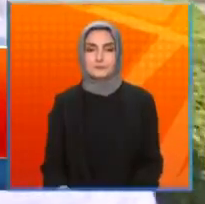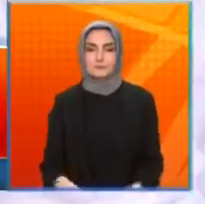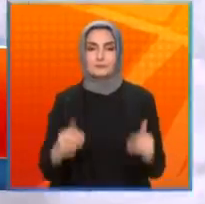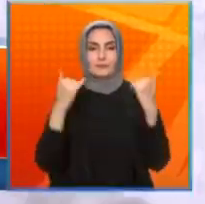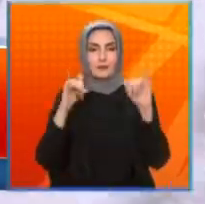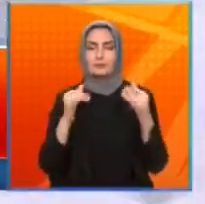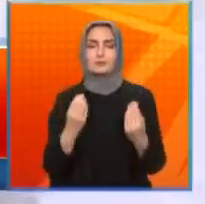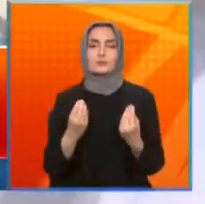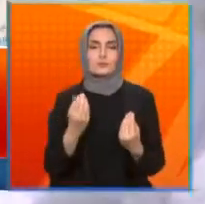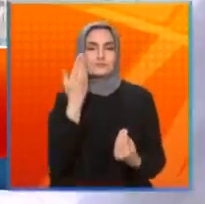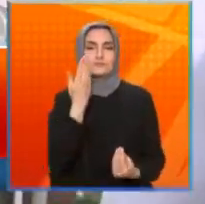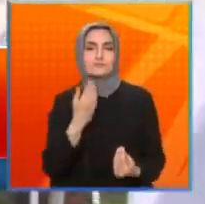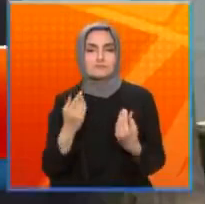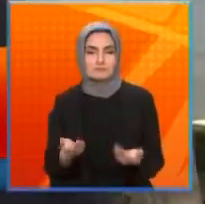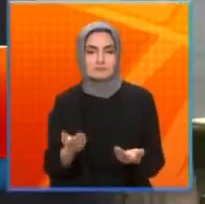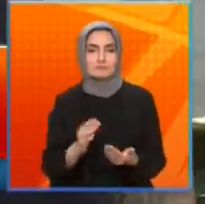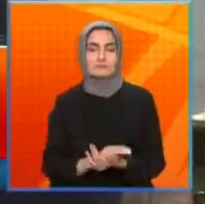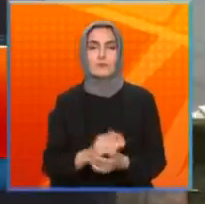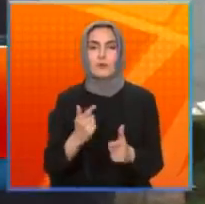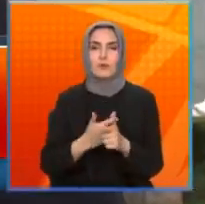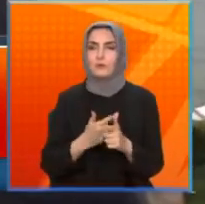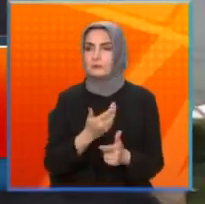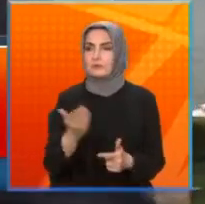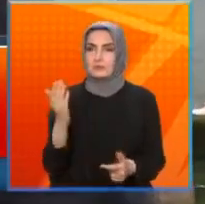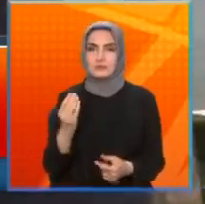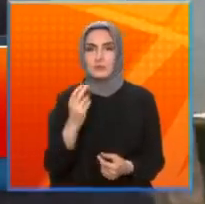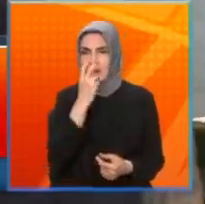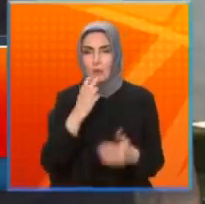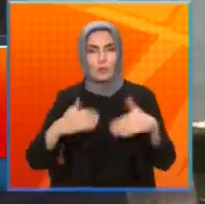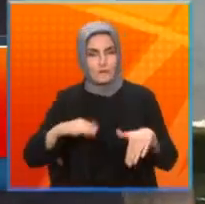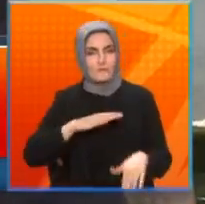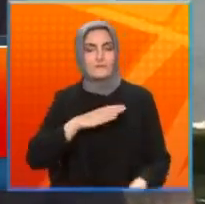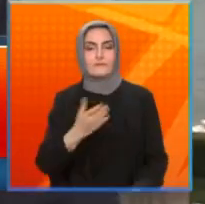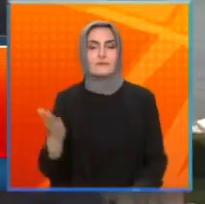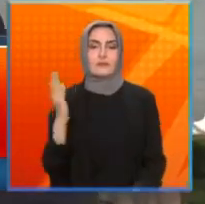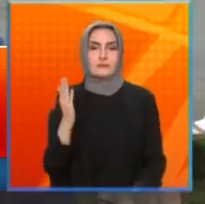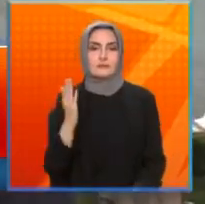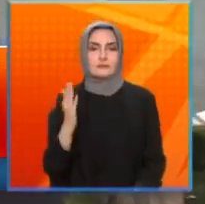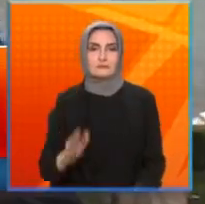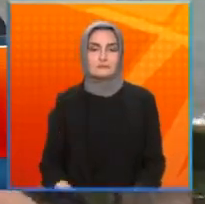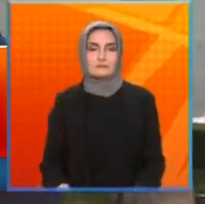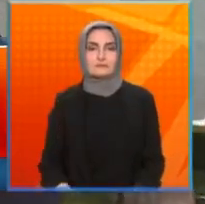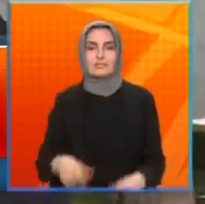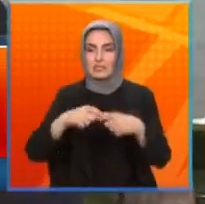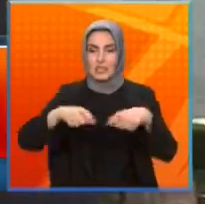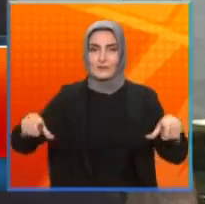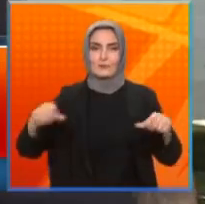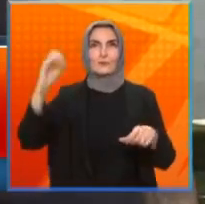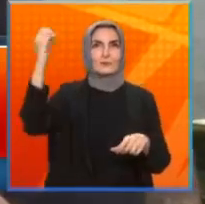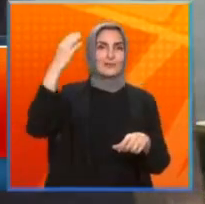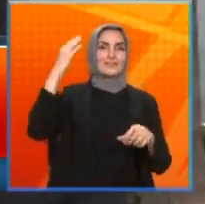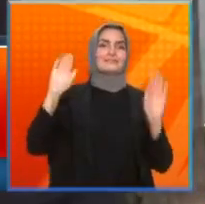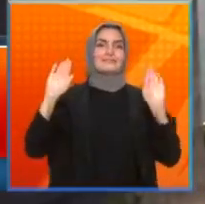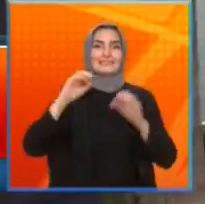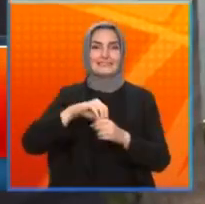Tatilim çok güzel geçiyor, otelde çok güzel önlemler alıyor. Her sezon değişiminde biz orayı tekrar ultraviyole ışınlarla, UVM